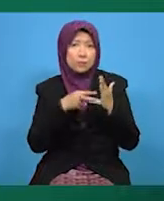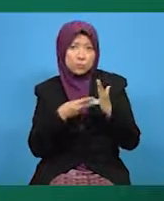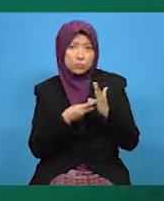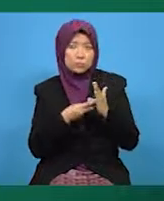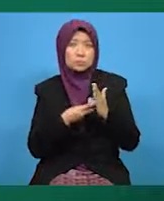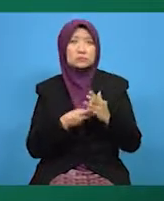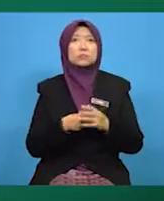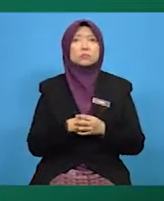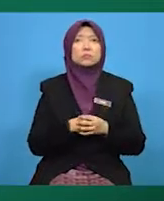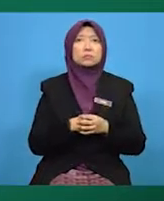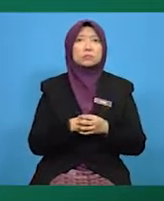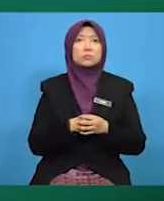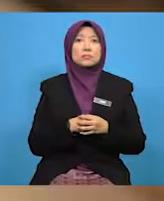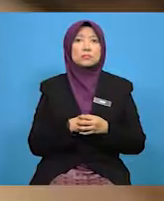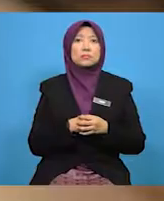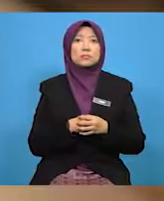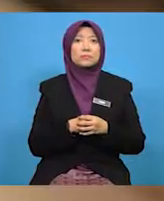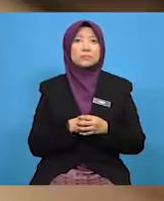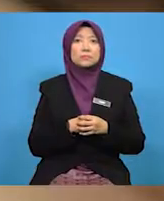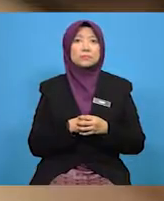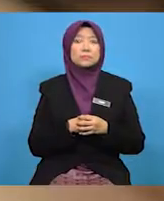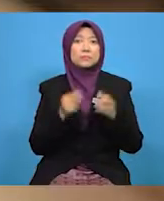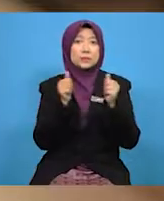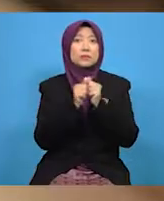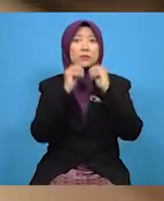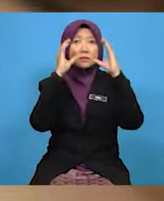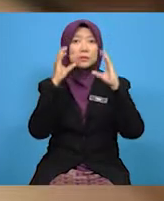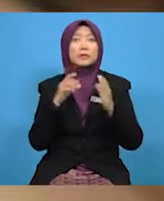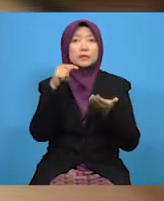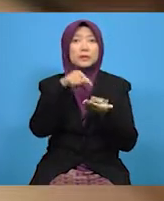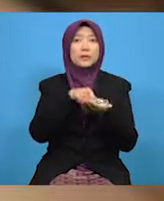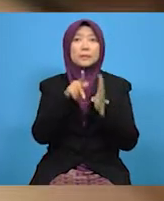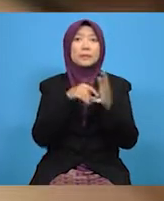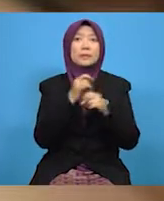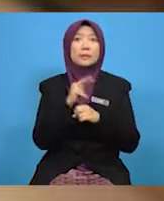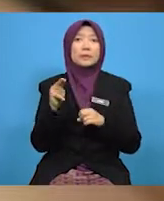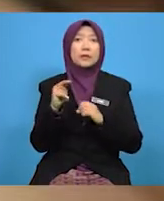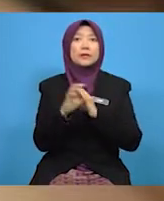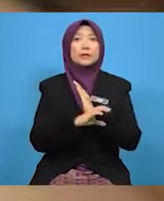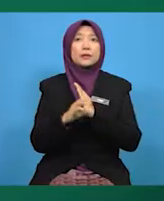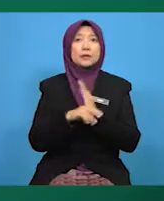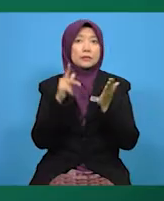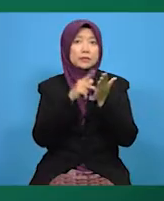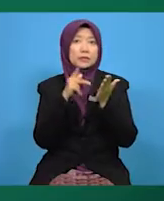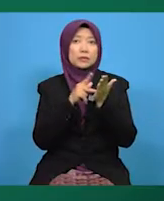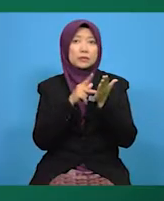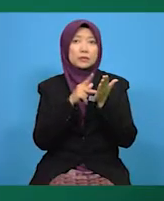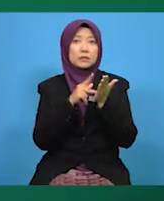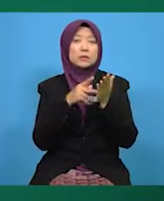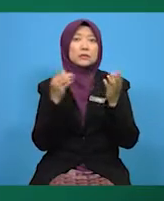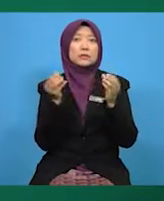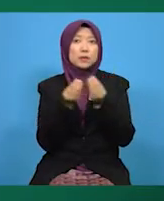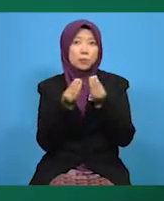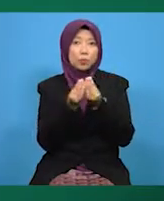dengan kaedah keluaran? Melalui kaedah ini, pendapatan negara dihitung dengan